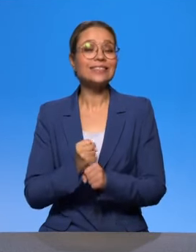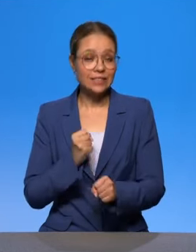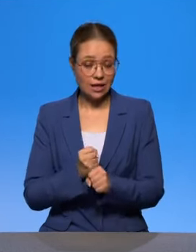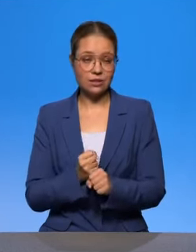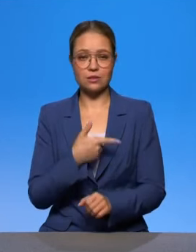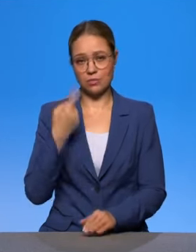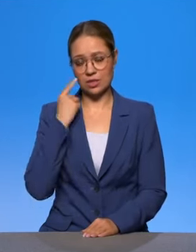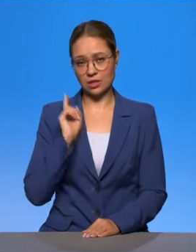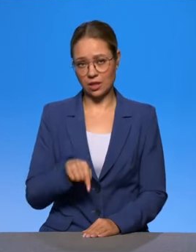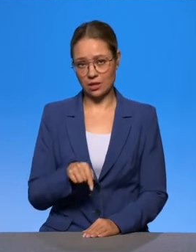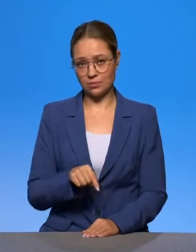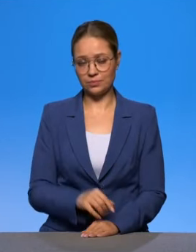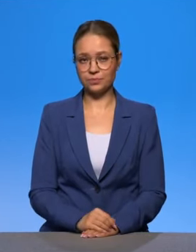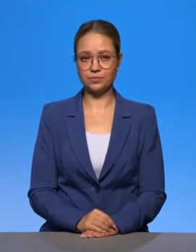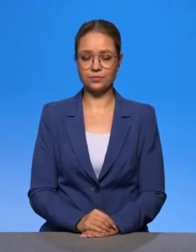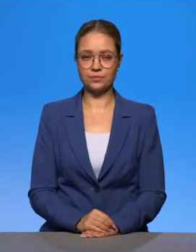нужно